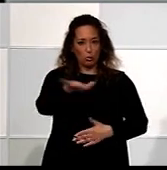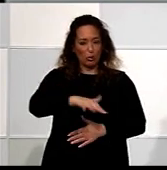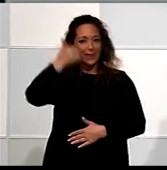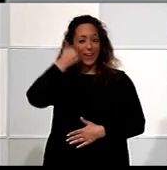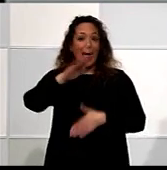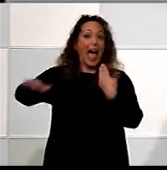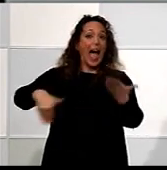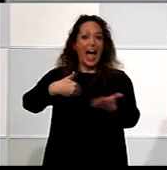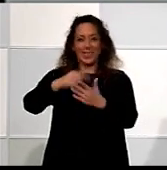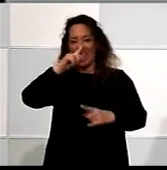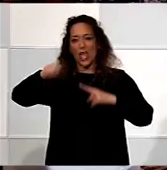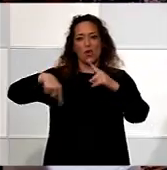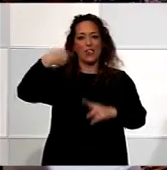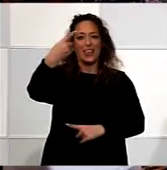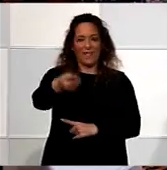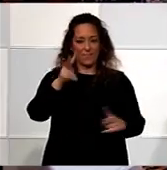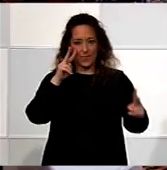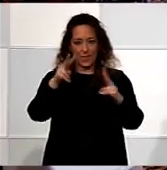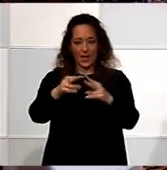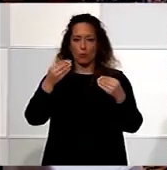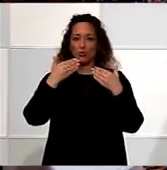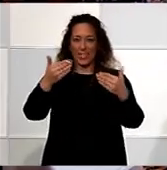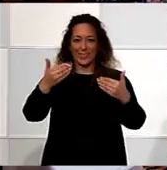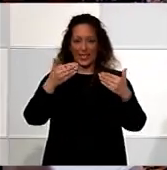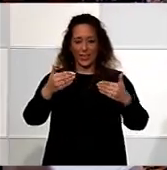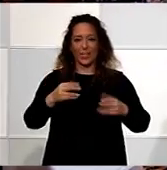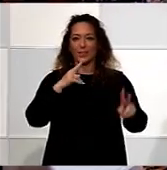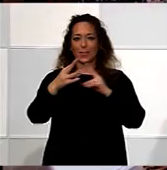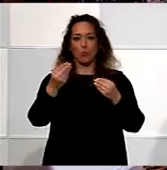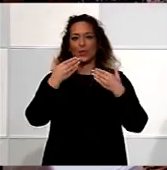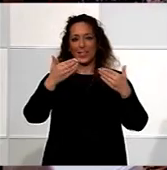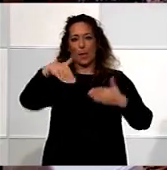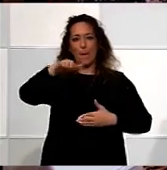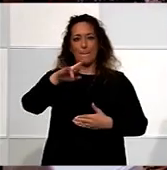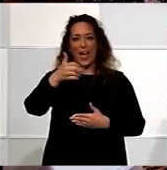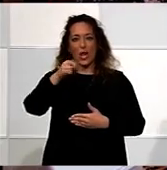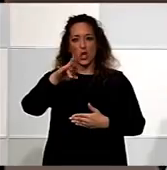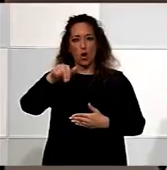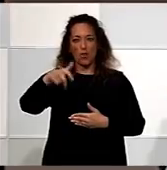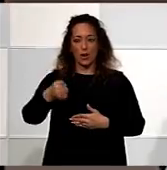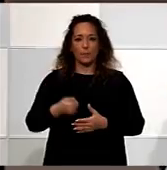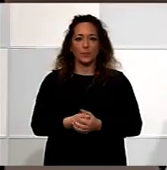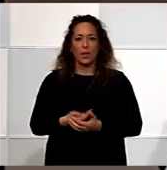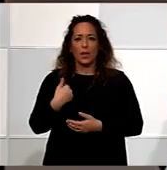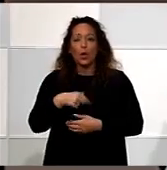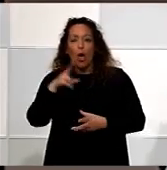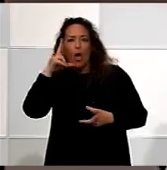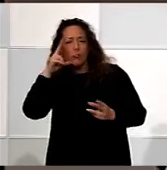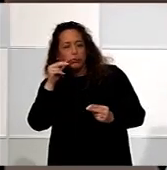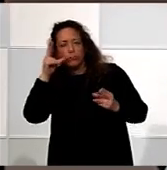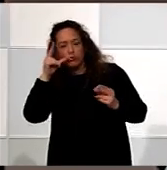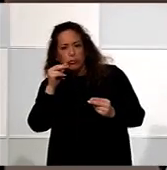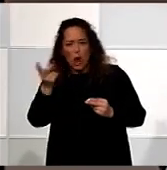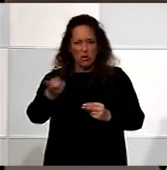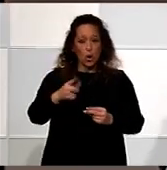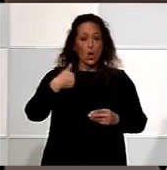l'any que ve. Moltes gràcies. Moltes gràcies, Mariona. Qui diu que m'adormo? Jo el que faig és tancar els ulls, perquè